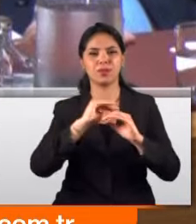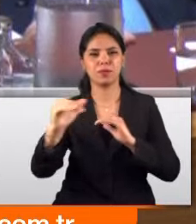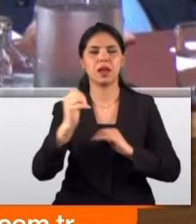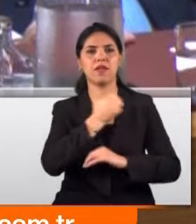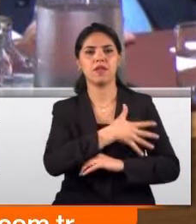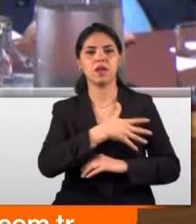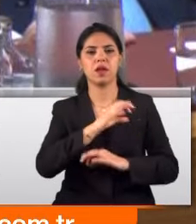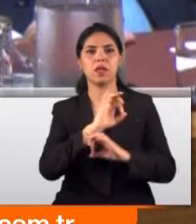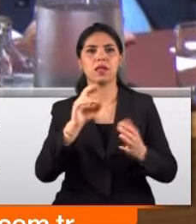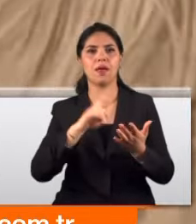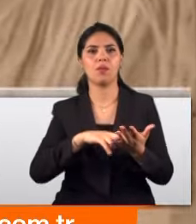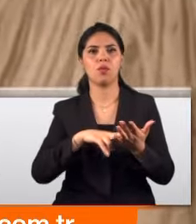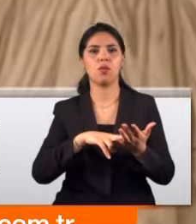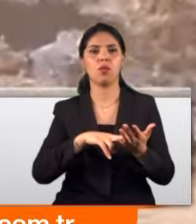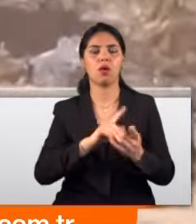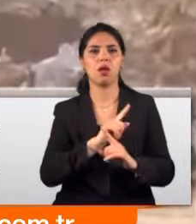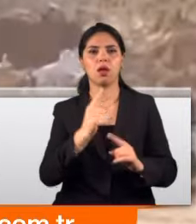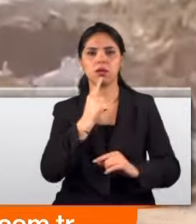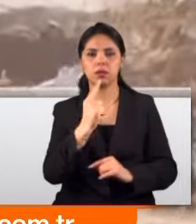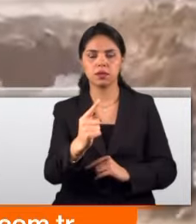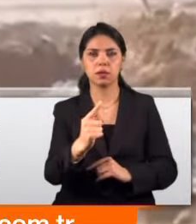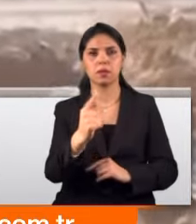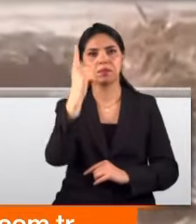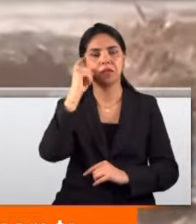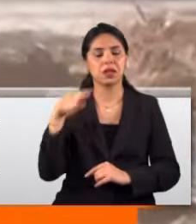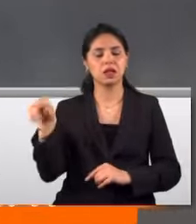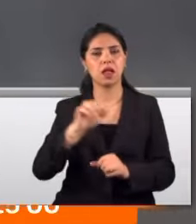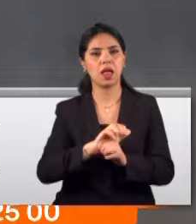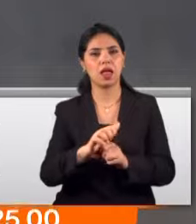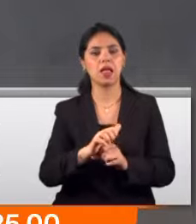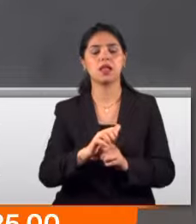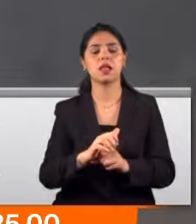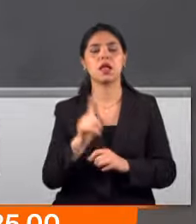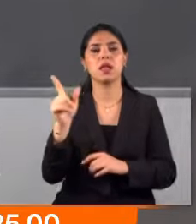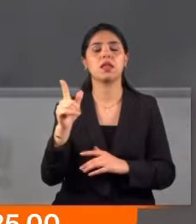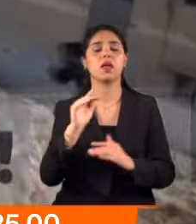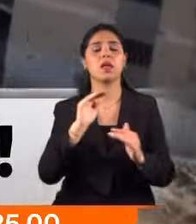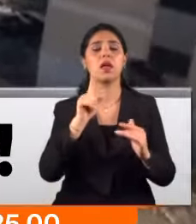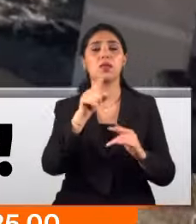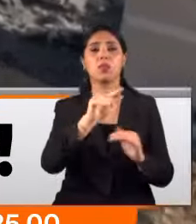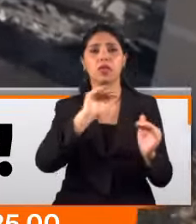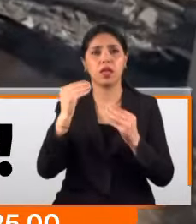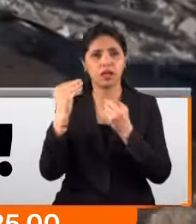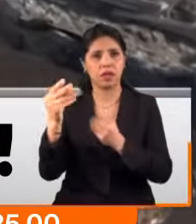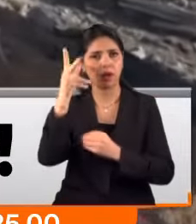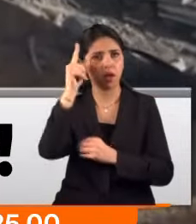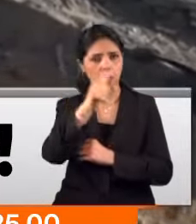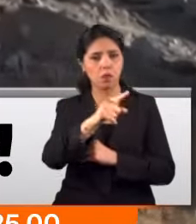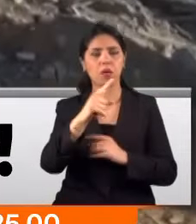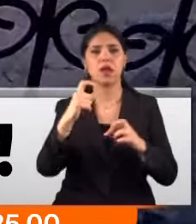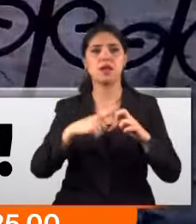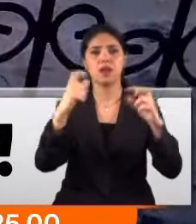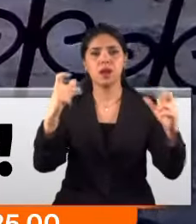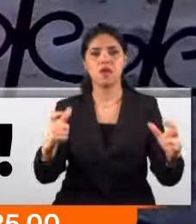üye olmasına karşı durdu. Tel Aviv'in soykırım harekatına silah ve cephane yağdıran Washington, Refah operasyonuna da onay